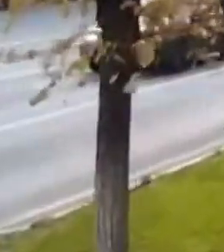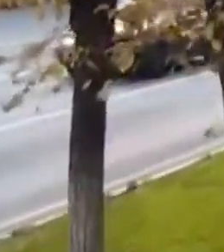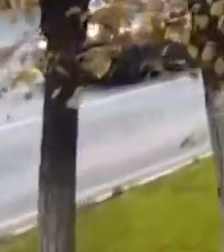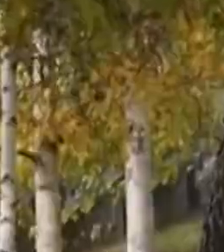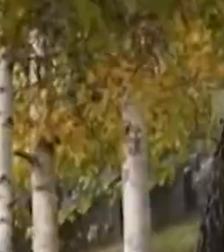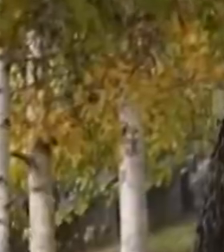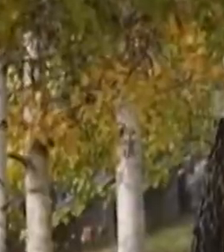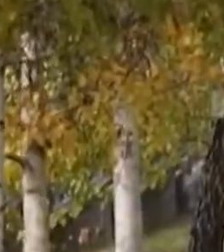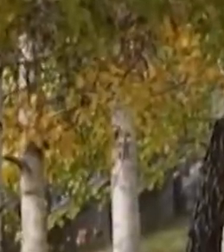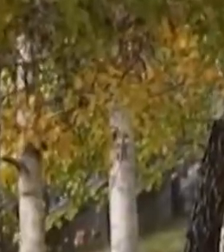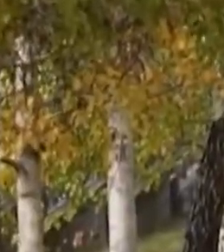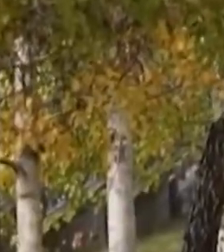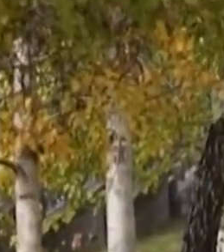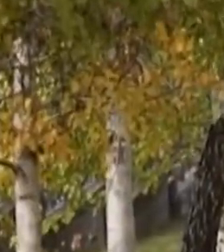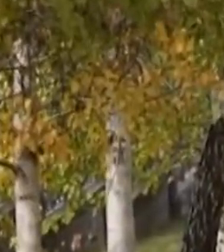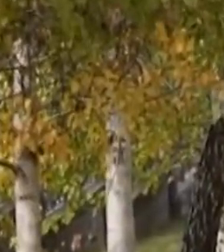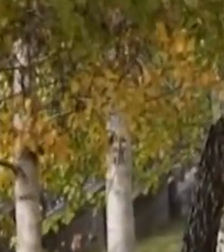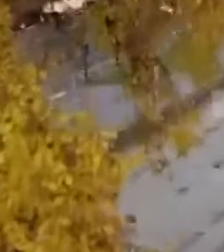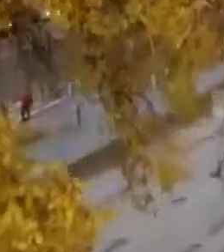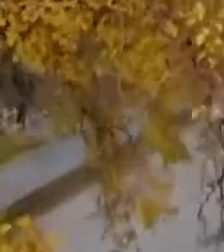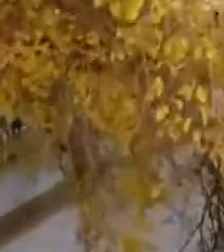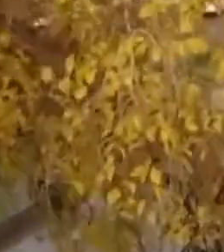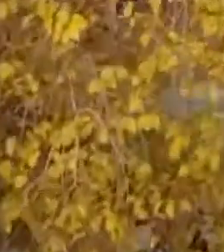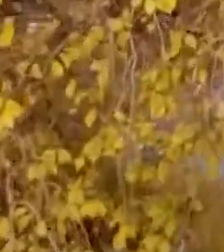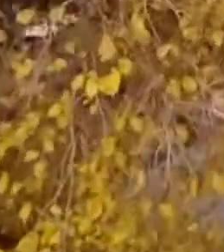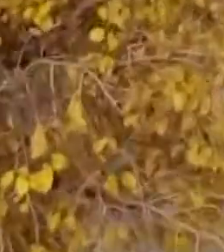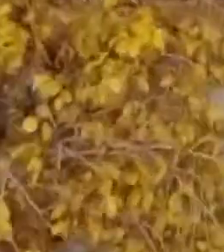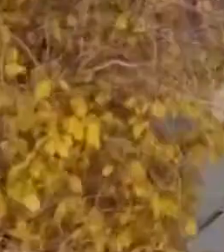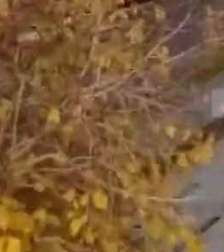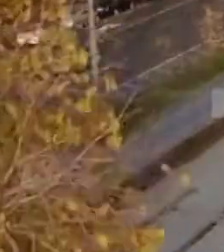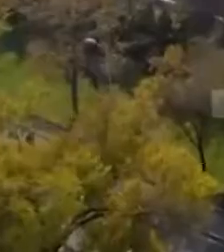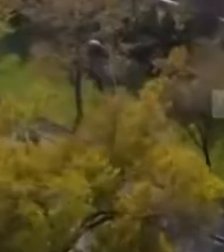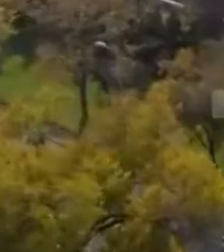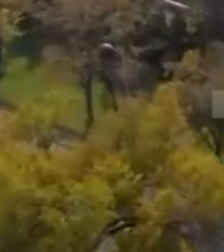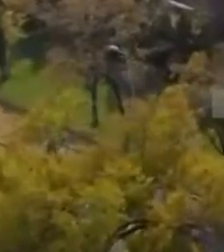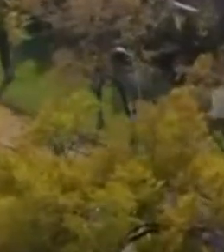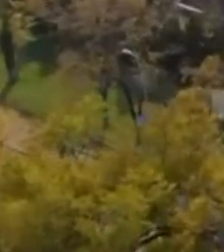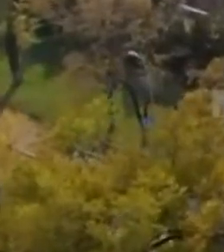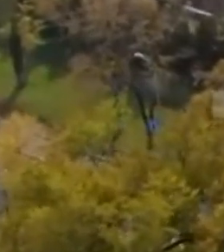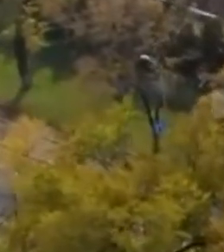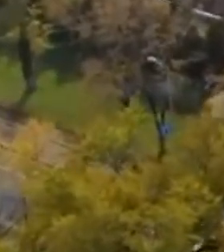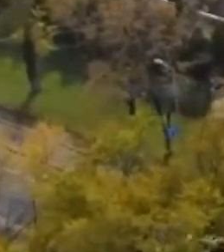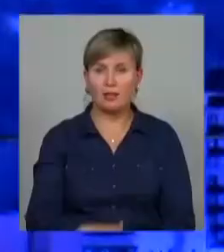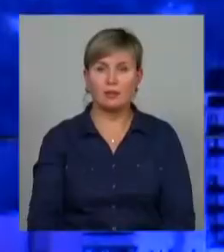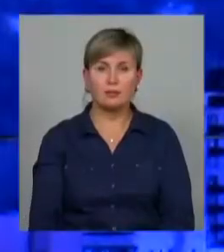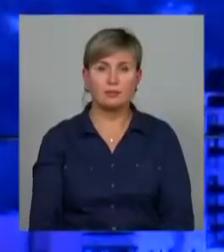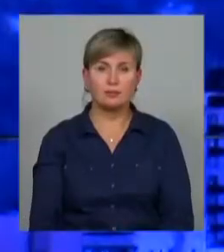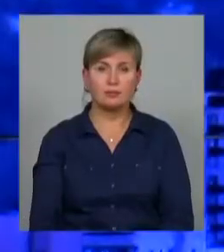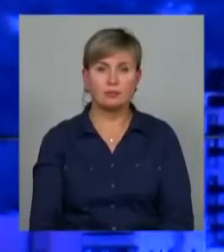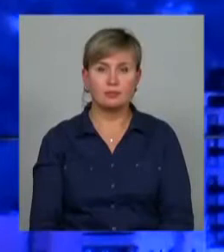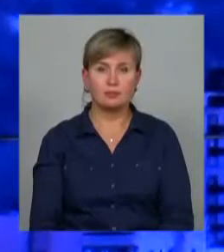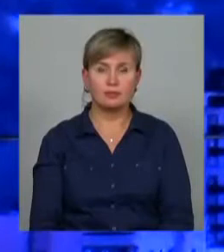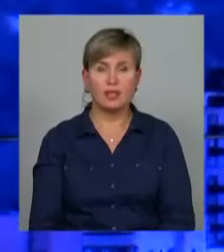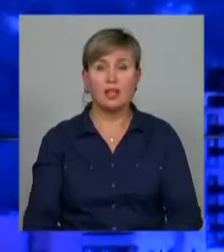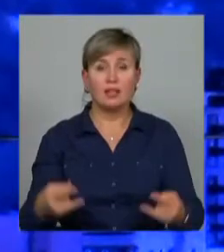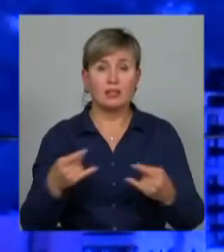раз доказывает статус самого зеленого города. Айен Рафи Нарикпаева, Медет Саматова, телеканал Алматы.